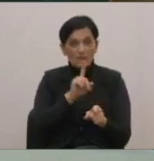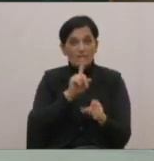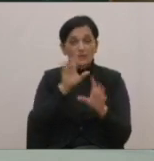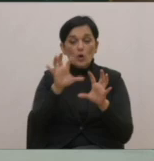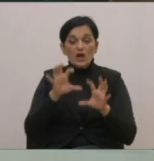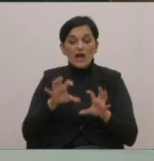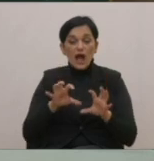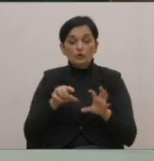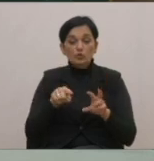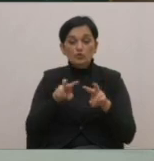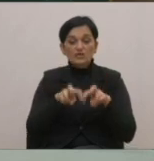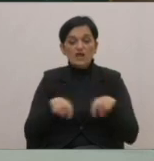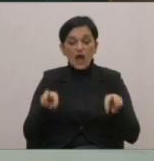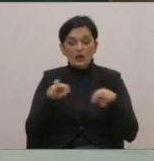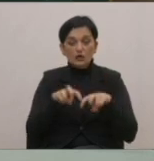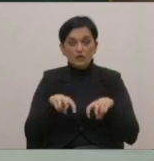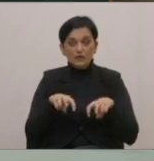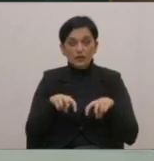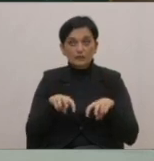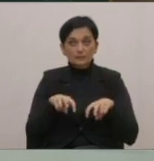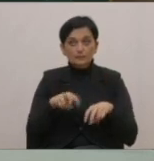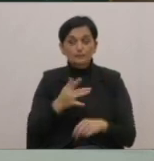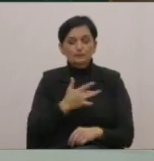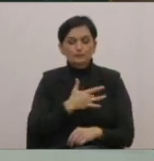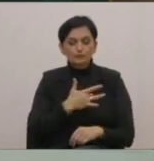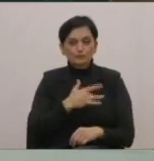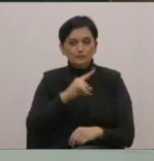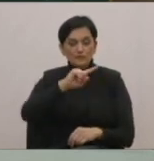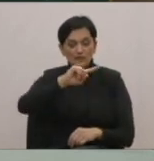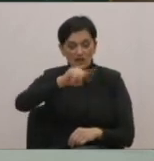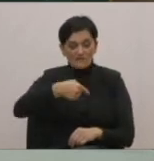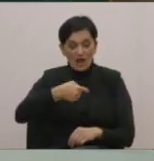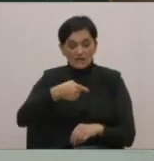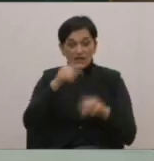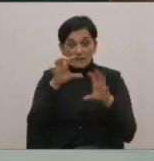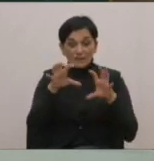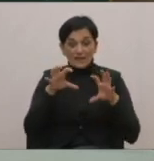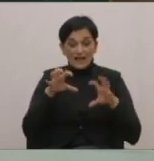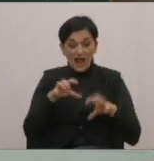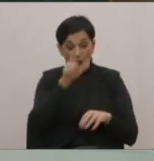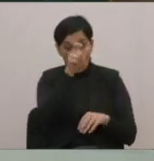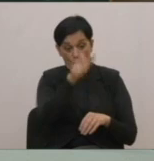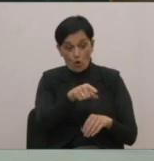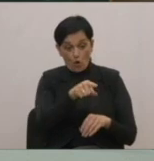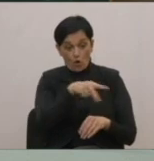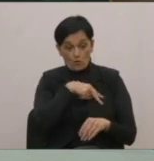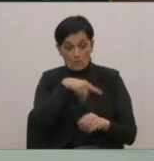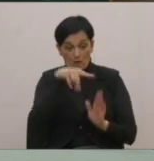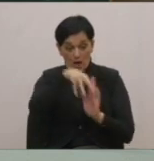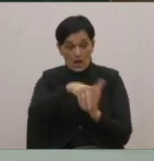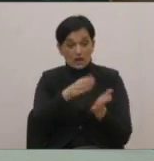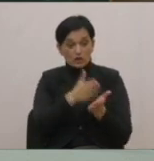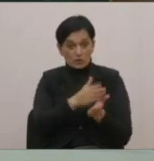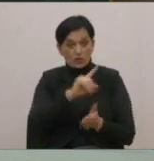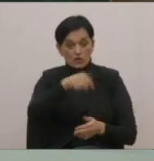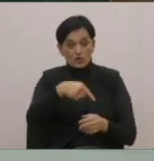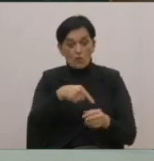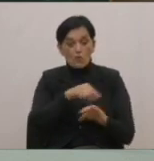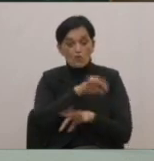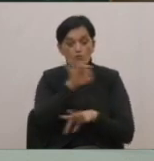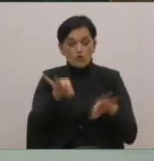blobaș. Radcă unda, Gulishkovs, Valdebulebas, canon de blobaș, Gulishkovs, Valdebulebas, proiect Epsat, Skyet